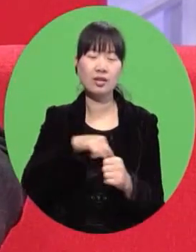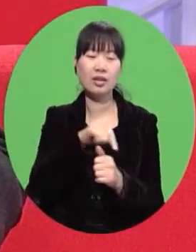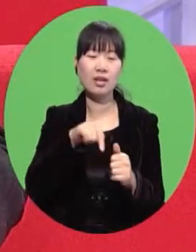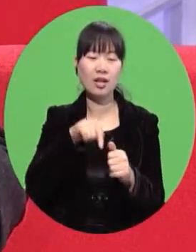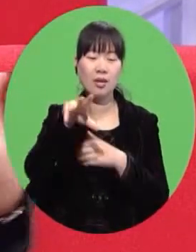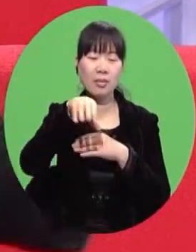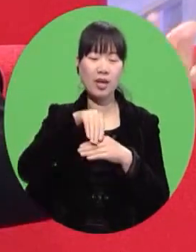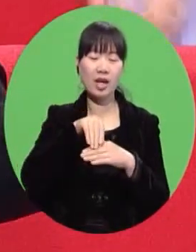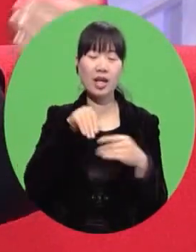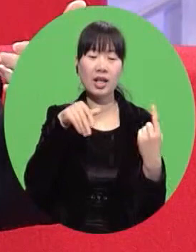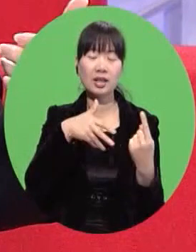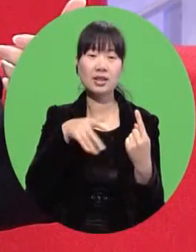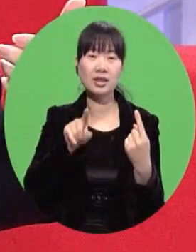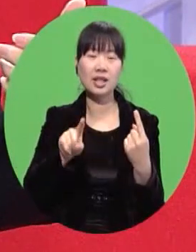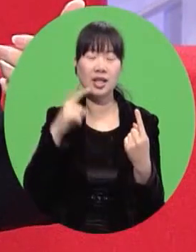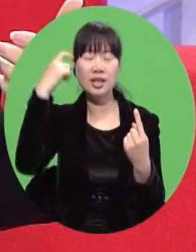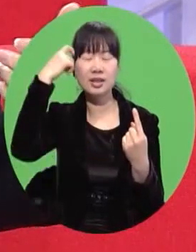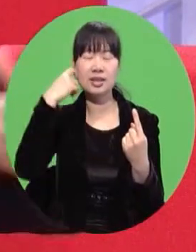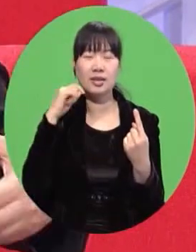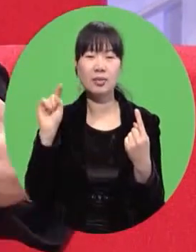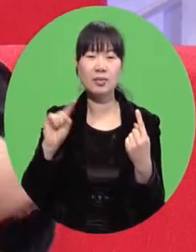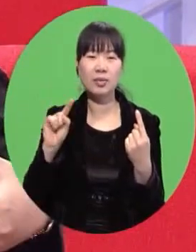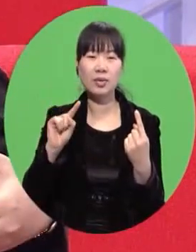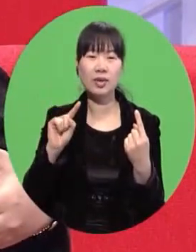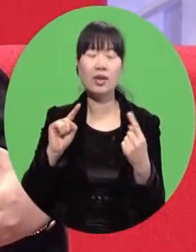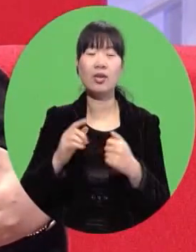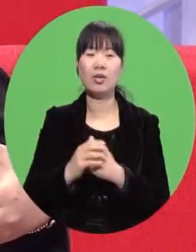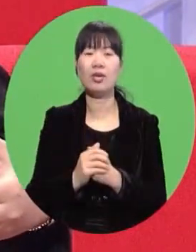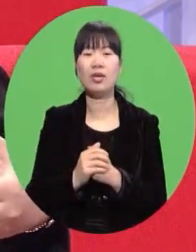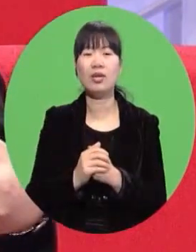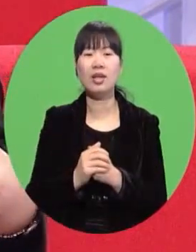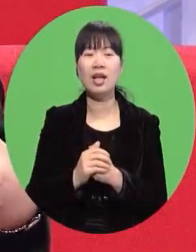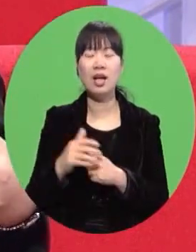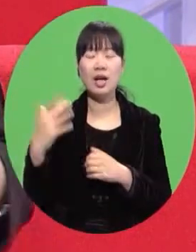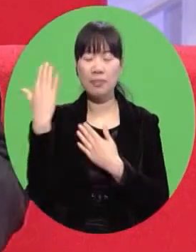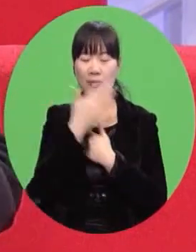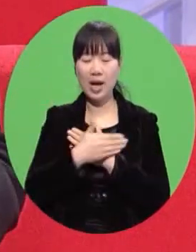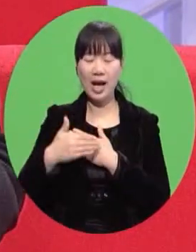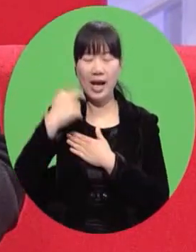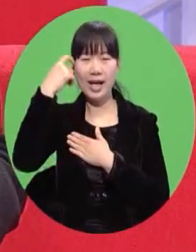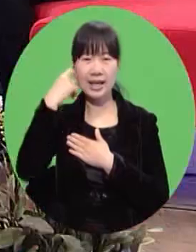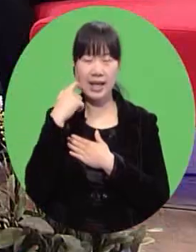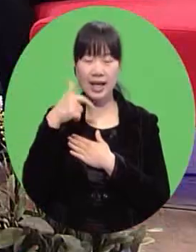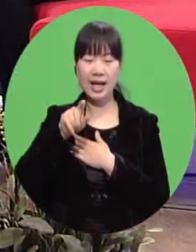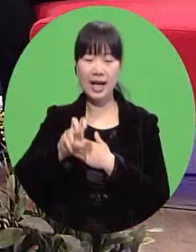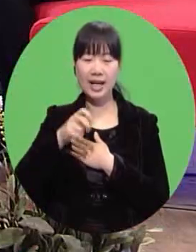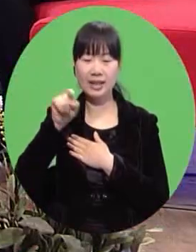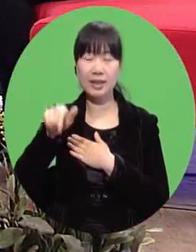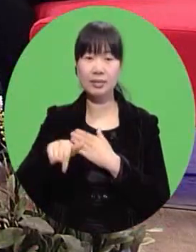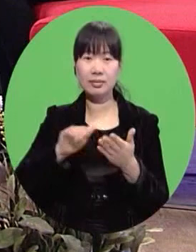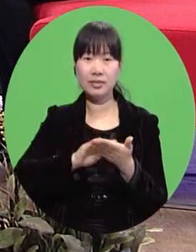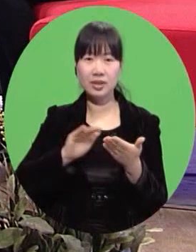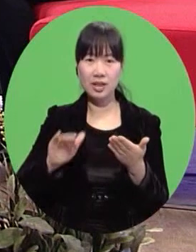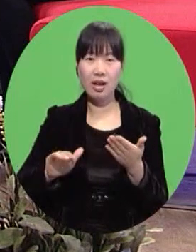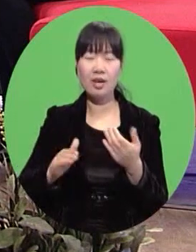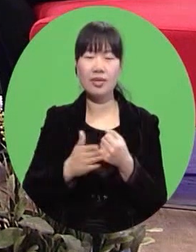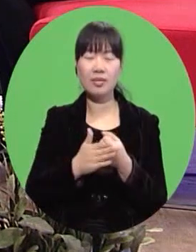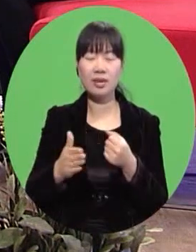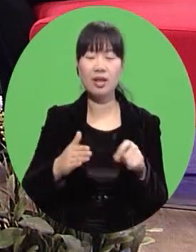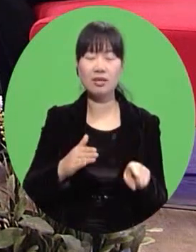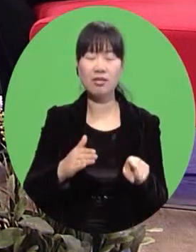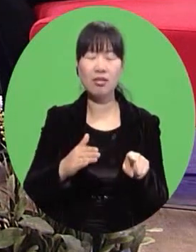뭔가 불편하거나 외부에서 오는 입력 자극이 불편할 때 사람은 감각 방어를 통해서 자신을 좀 진정시키고 싶어